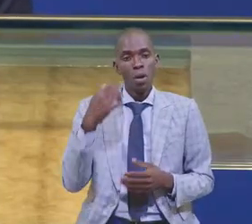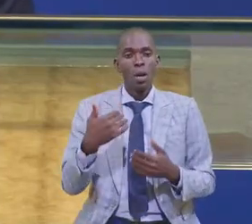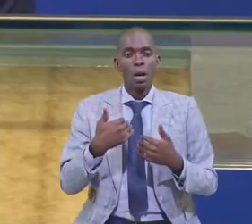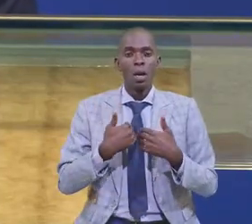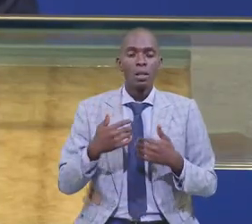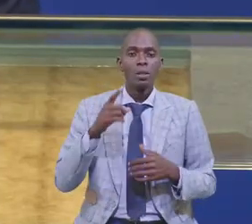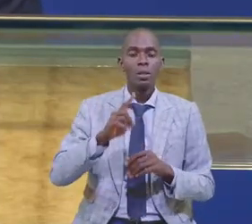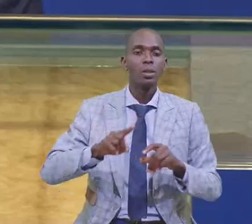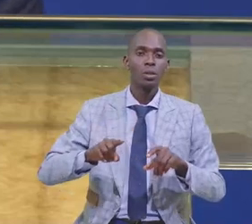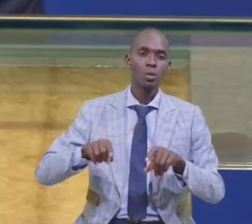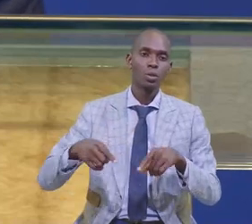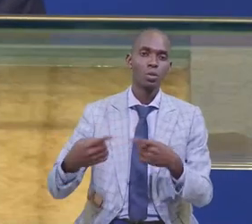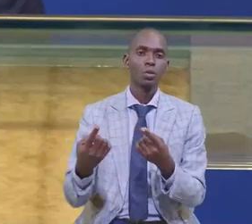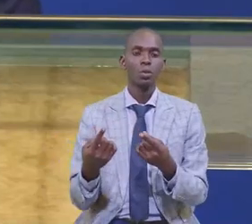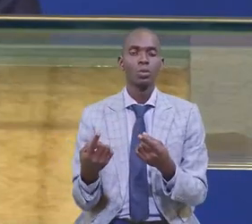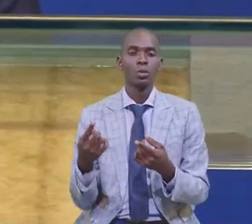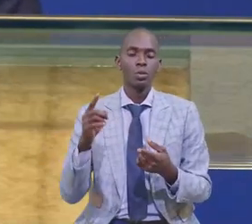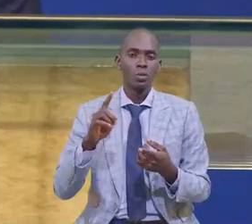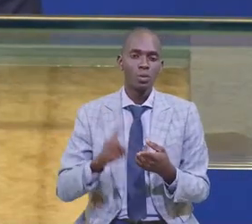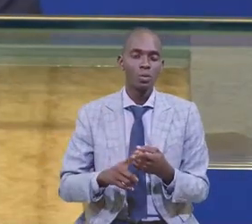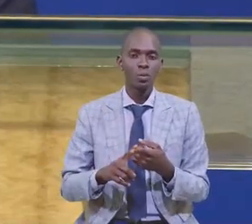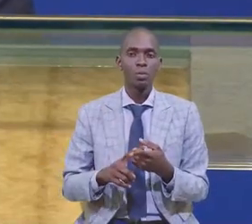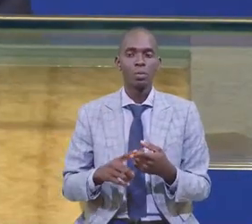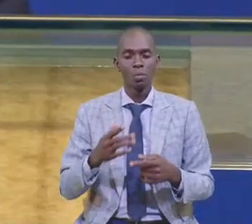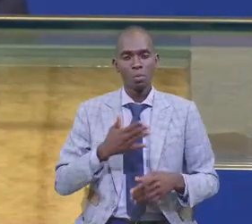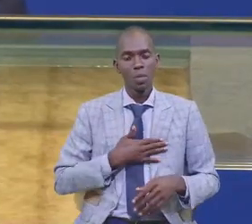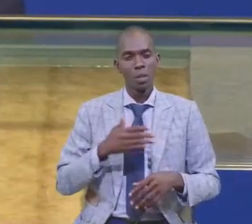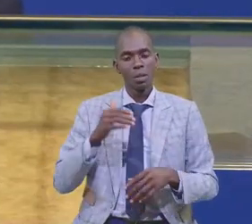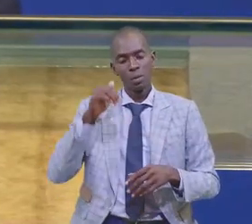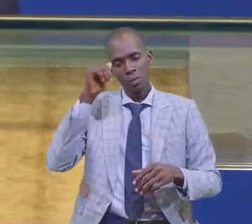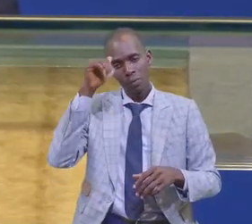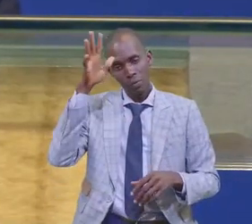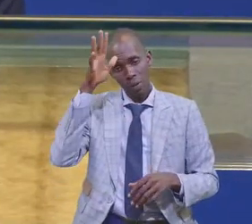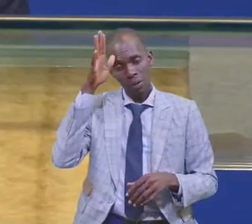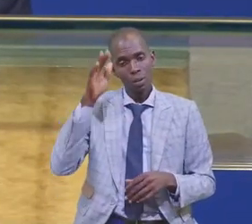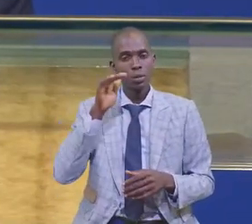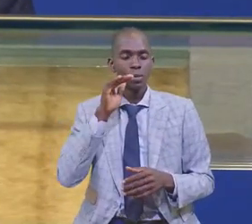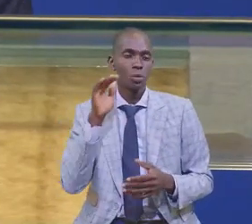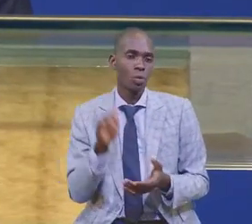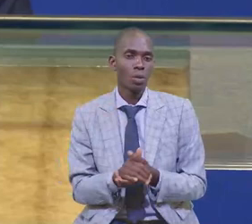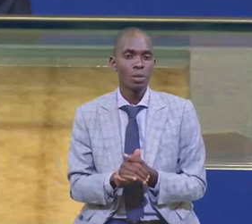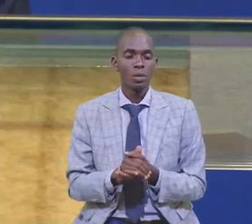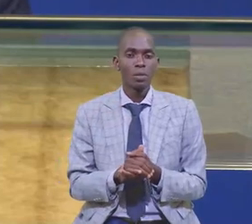es-tu venu vers la concubine de mon père?